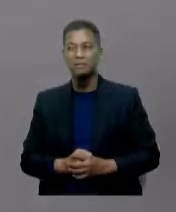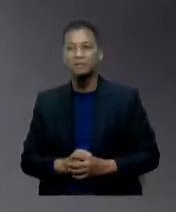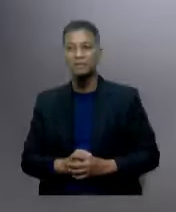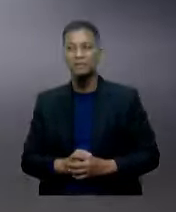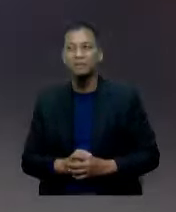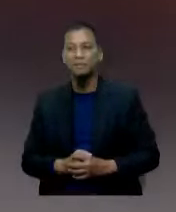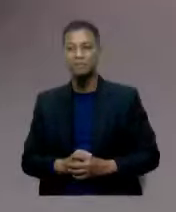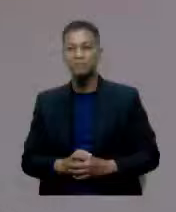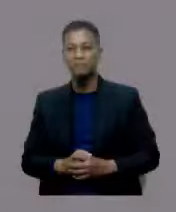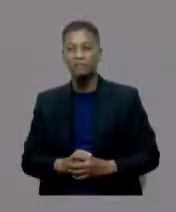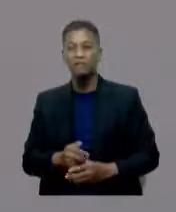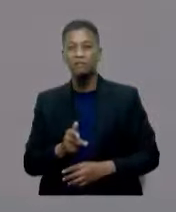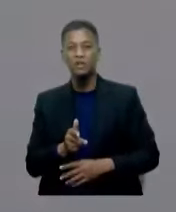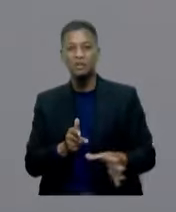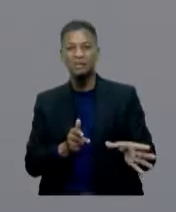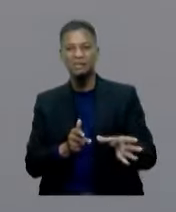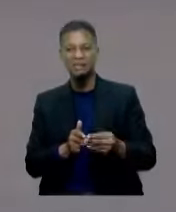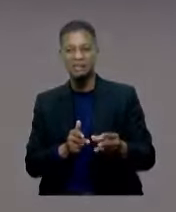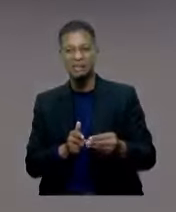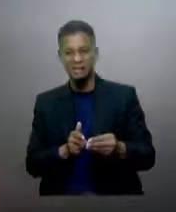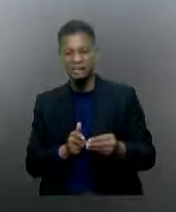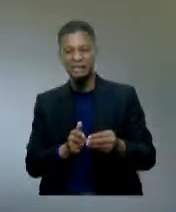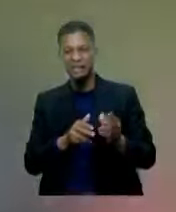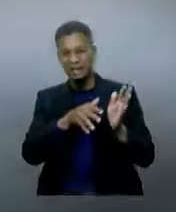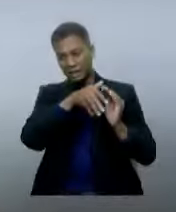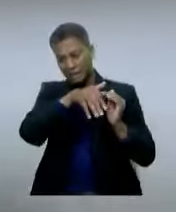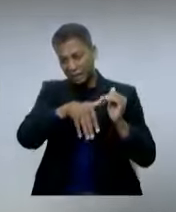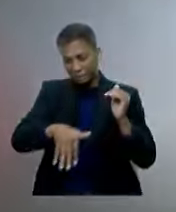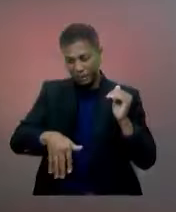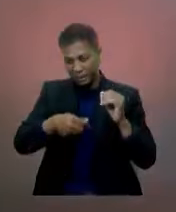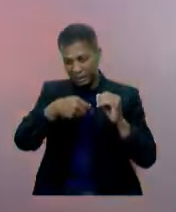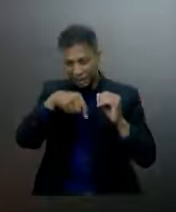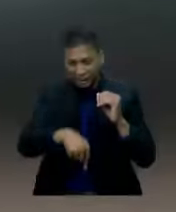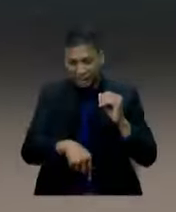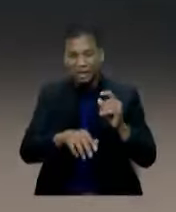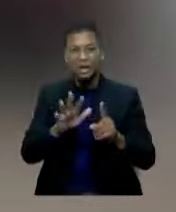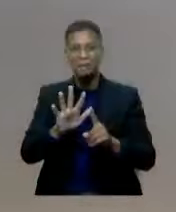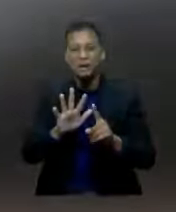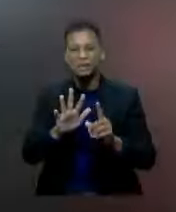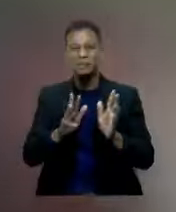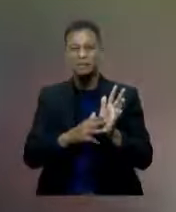Video amatir merekam tebing setinggi 15 meter di Jalan Kolonel Masturi, Cisarua, Bandung Barat longsor.